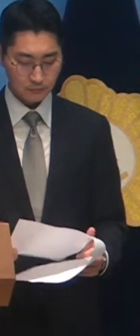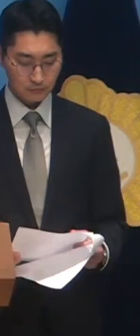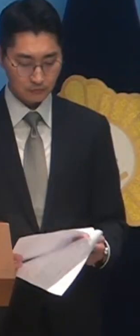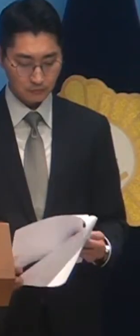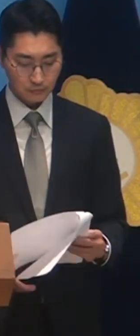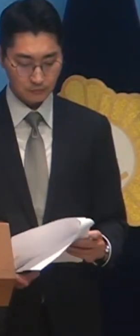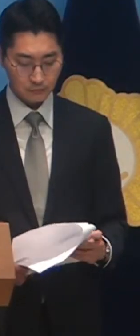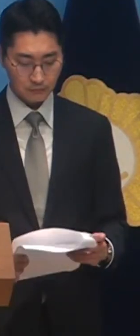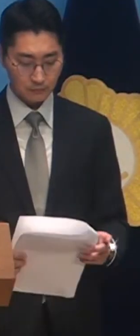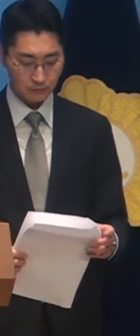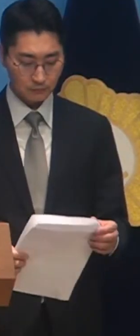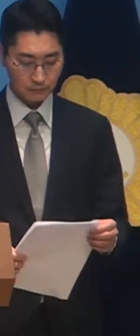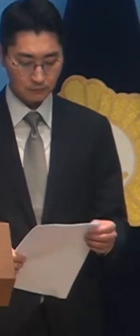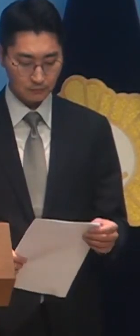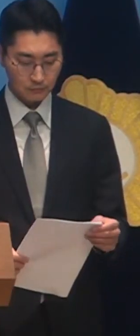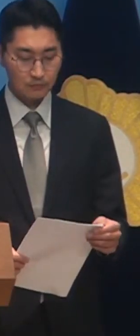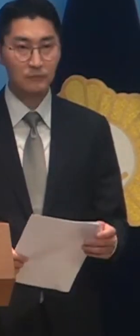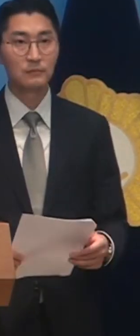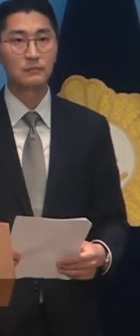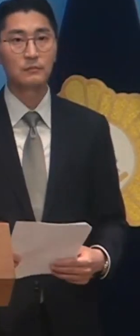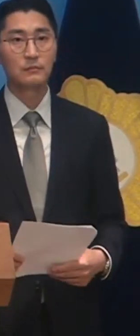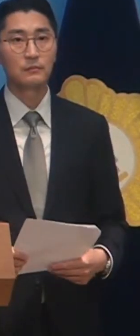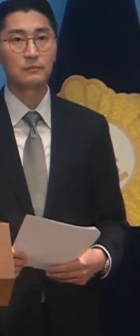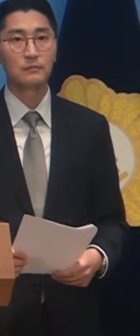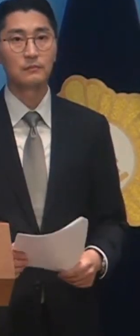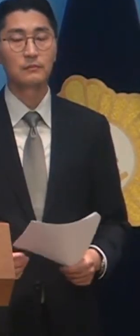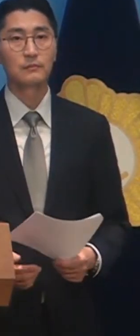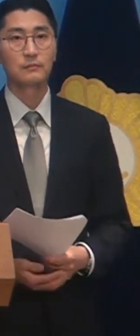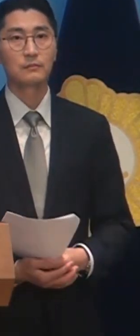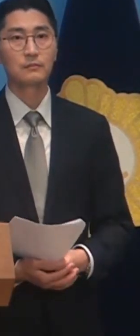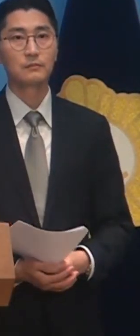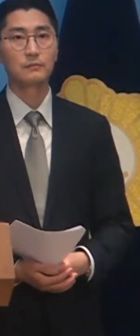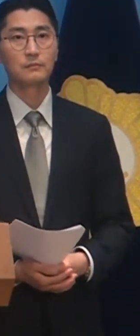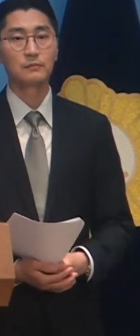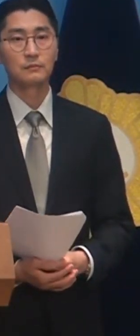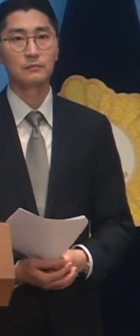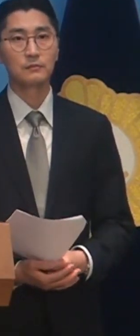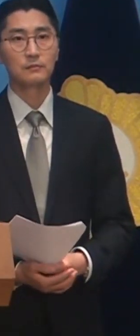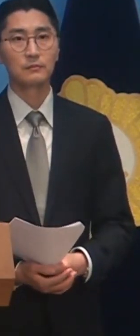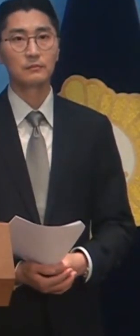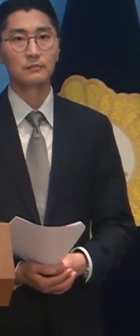해체 시도는 이재명 대통령 수사에 대한 보복 입법입니다.